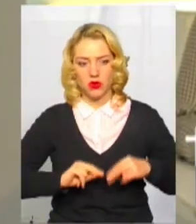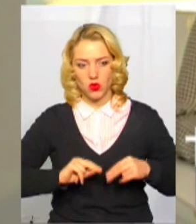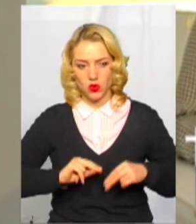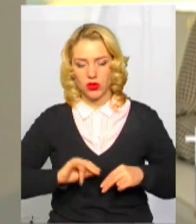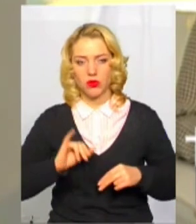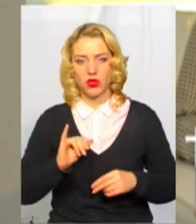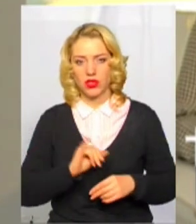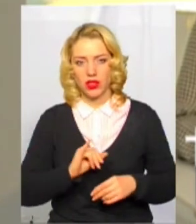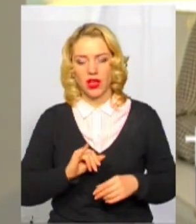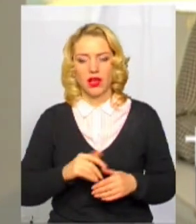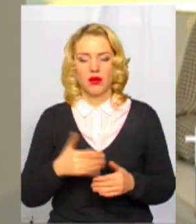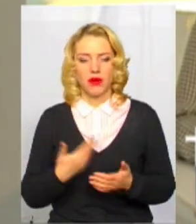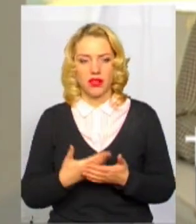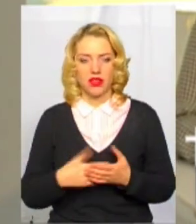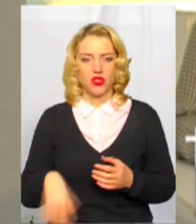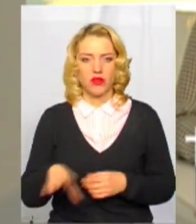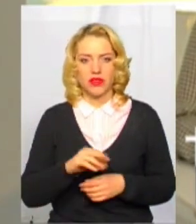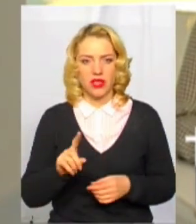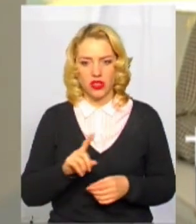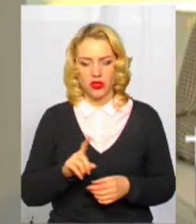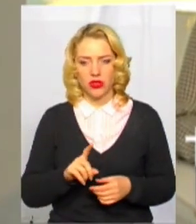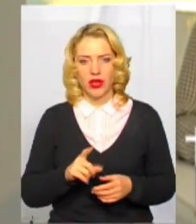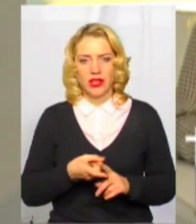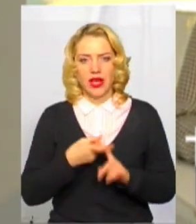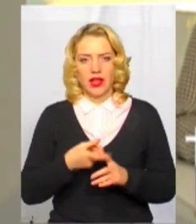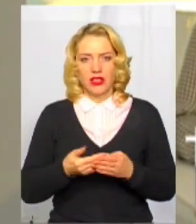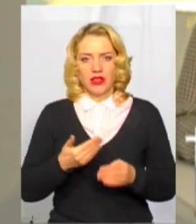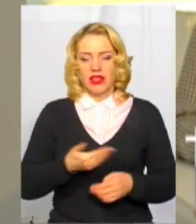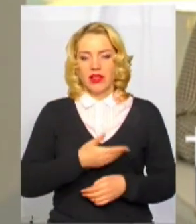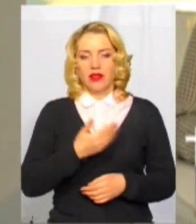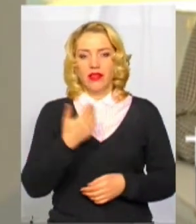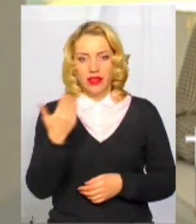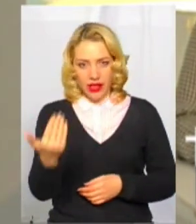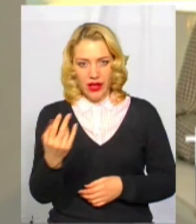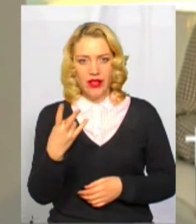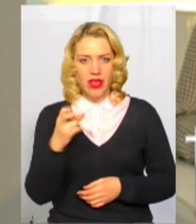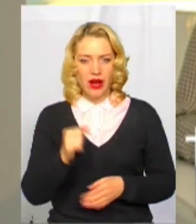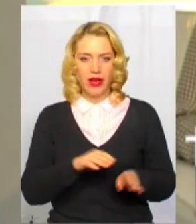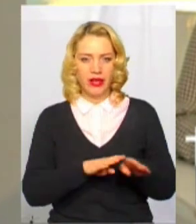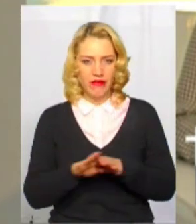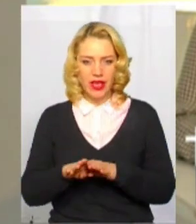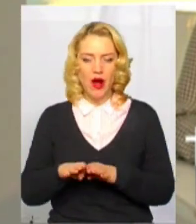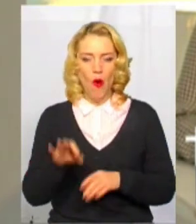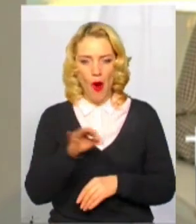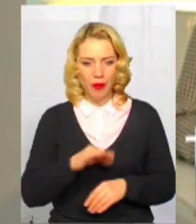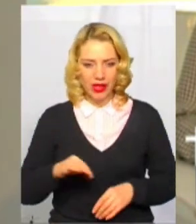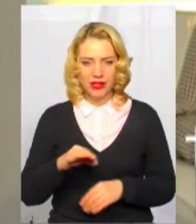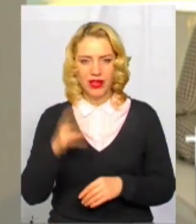І практично все, що залежить від них на рівні